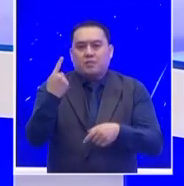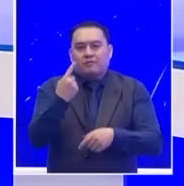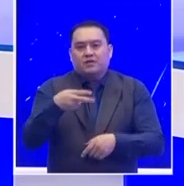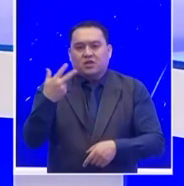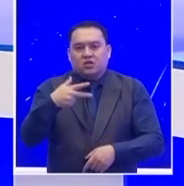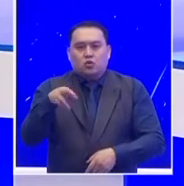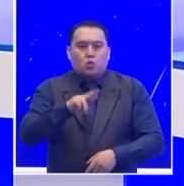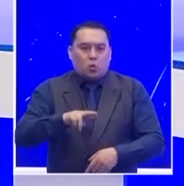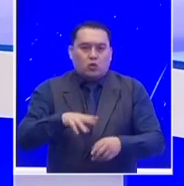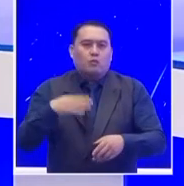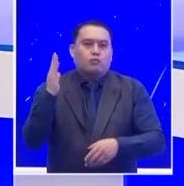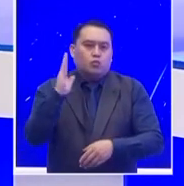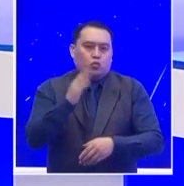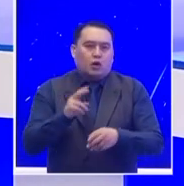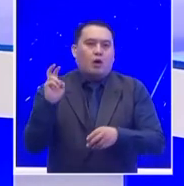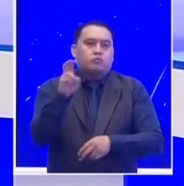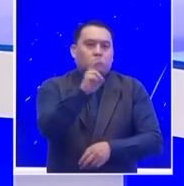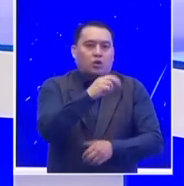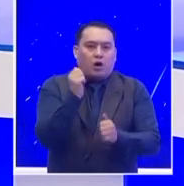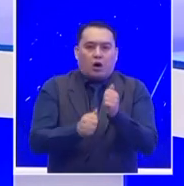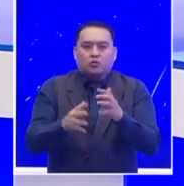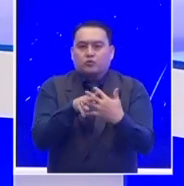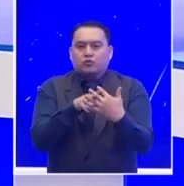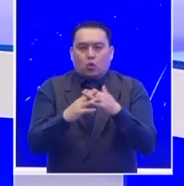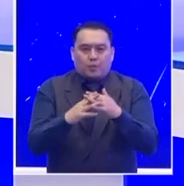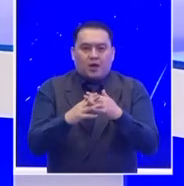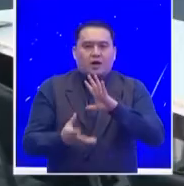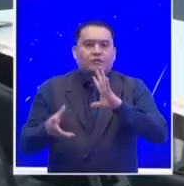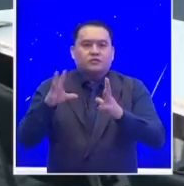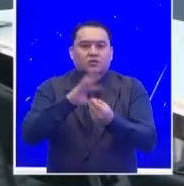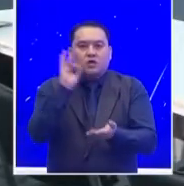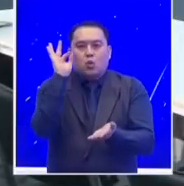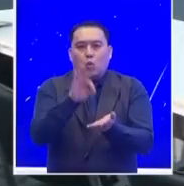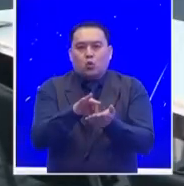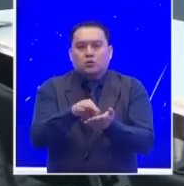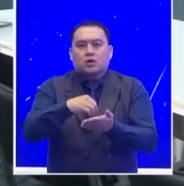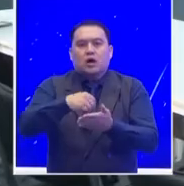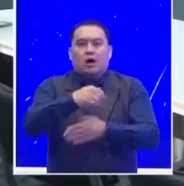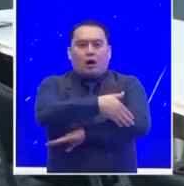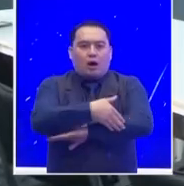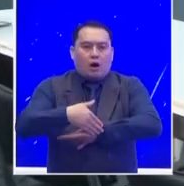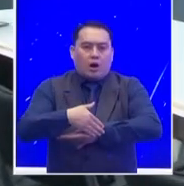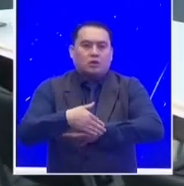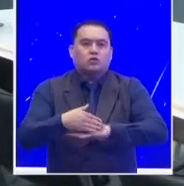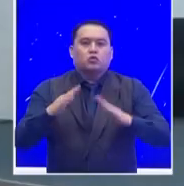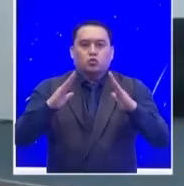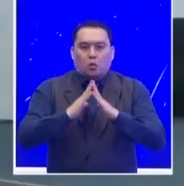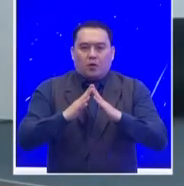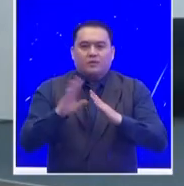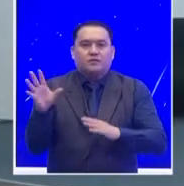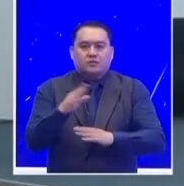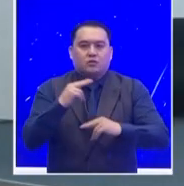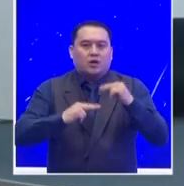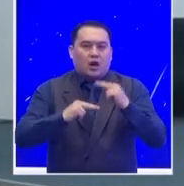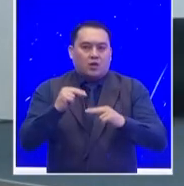июня интервьюеры будут совершать обход по каждому населенному пункту с целью уточнения адресов жилых и нежилых помещений и